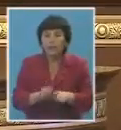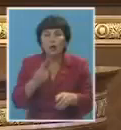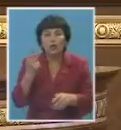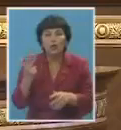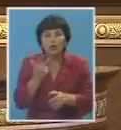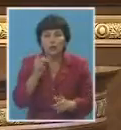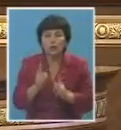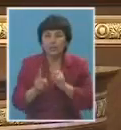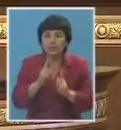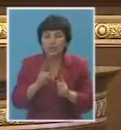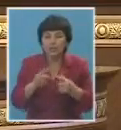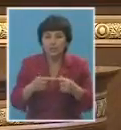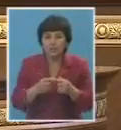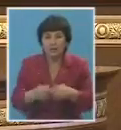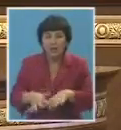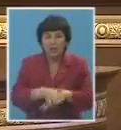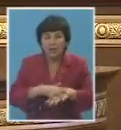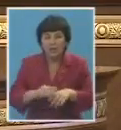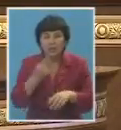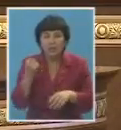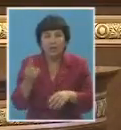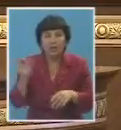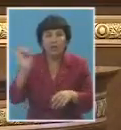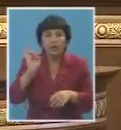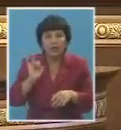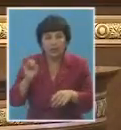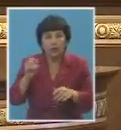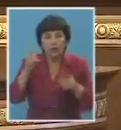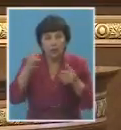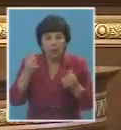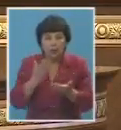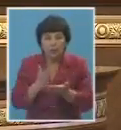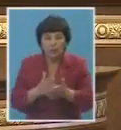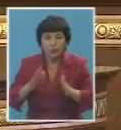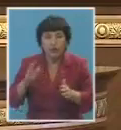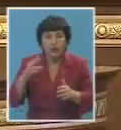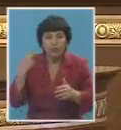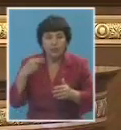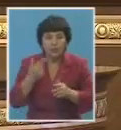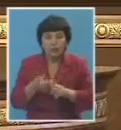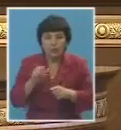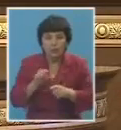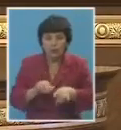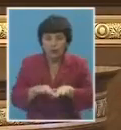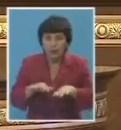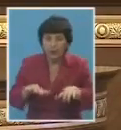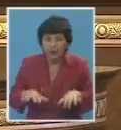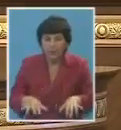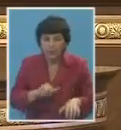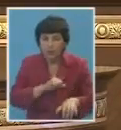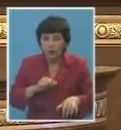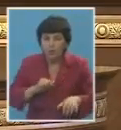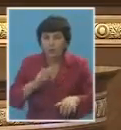3-ші сессия кезінде елімізде тағы бір тарихи оқиға болды. Президентіміз осы парламентте